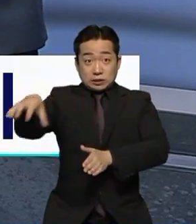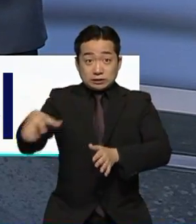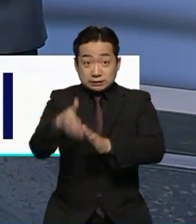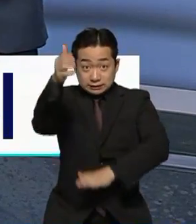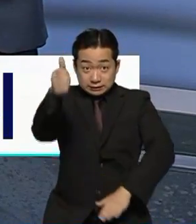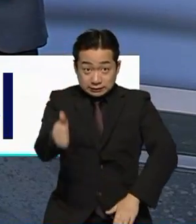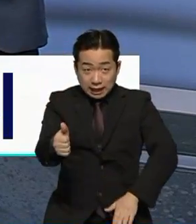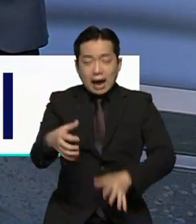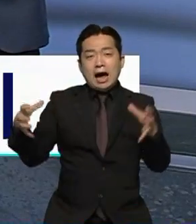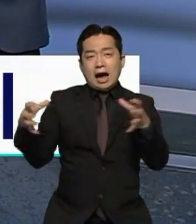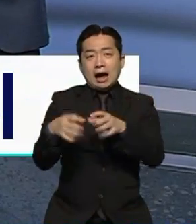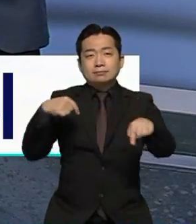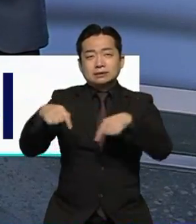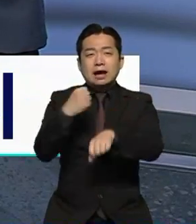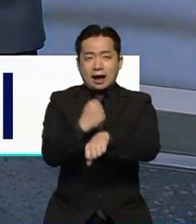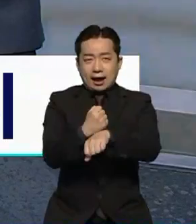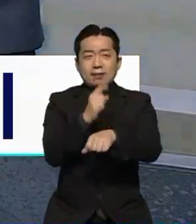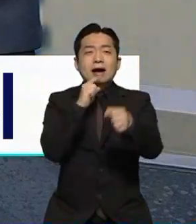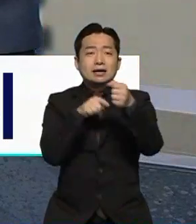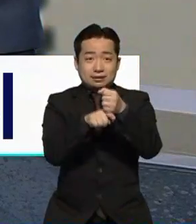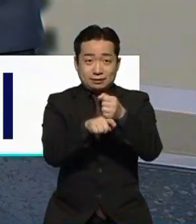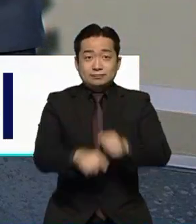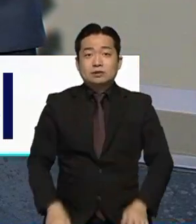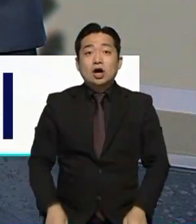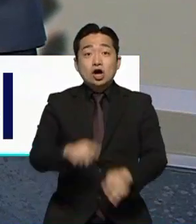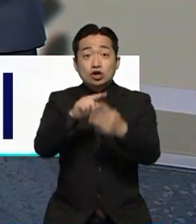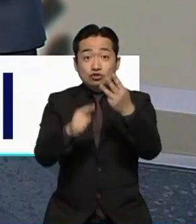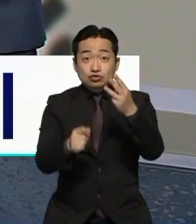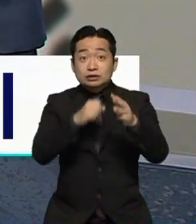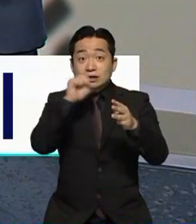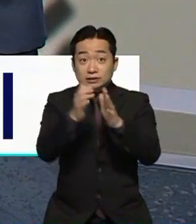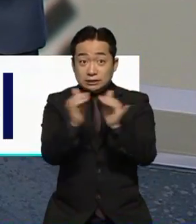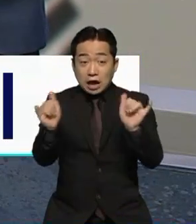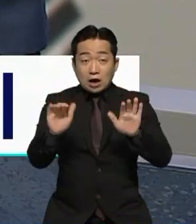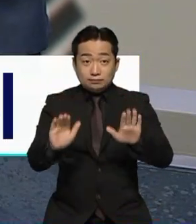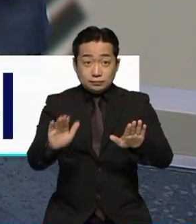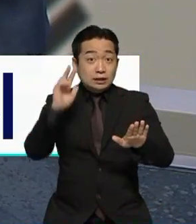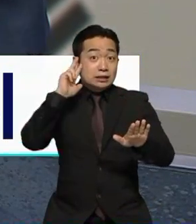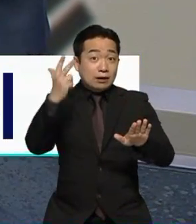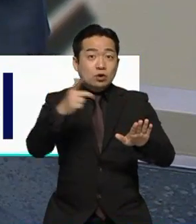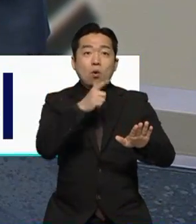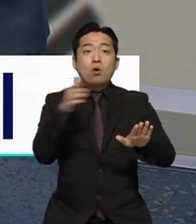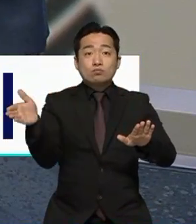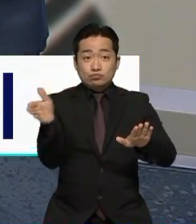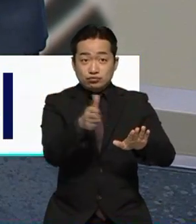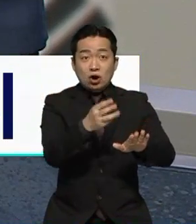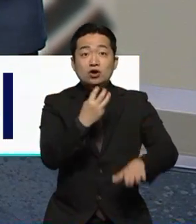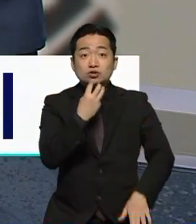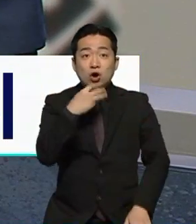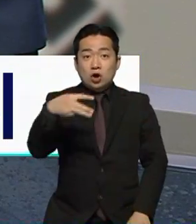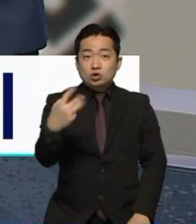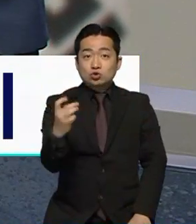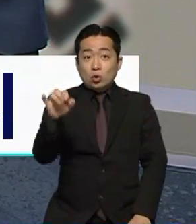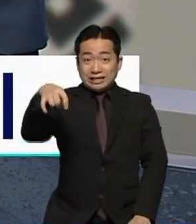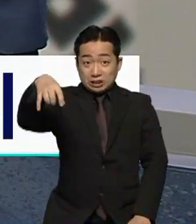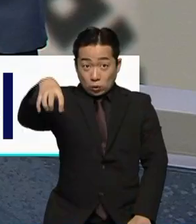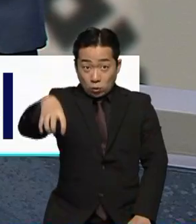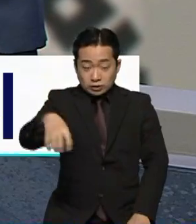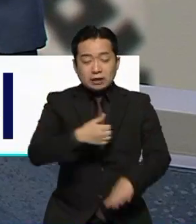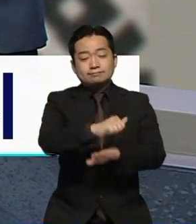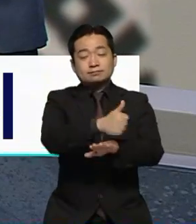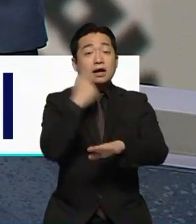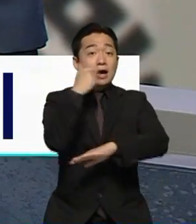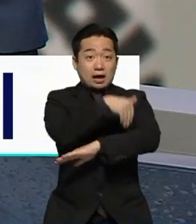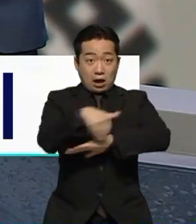광역단체장들과 협치하겠다는 뜻이라고 합니다. 윤석열 당선인은 다음 주 월요일부터 서울 통이동으로 출근할